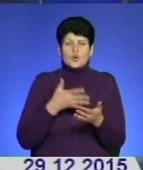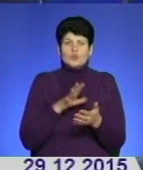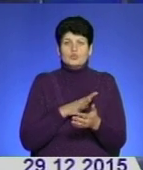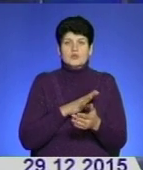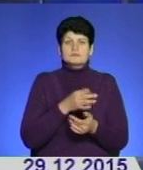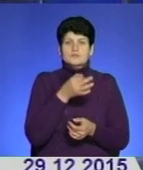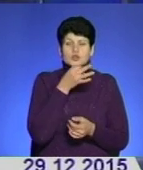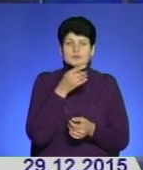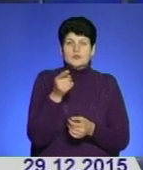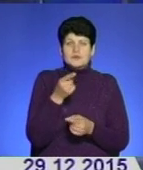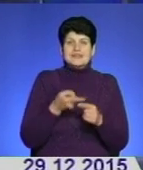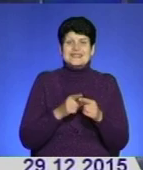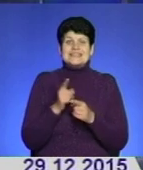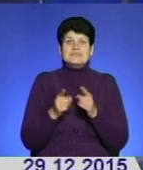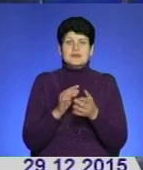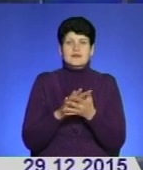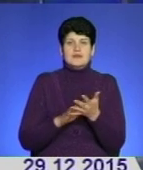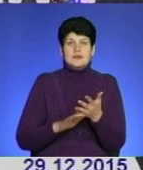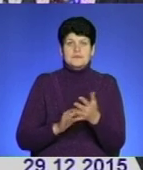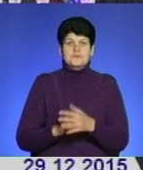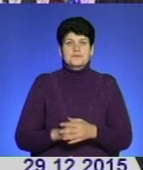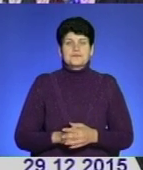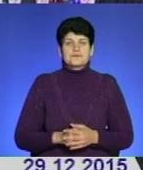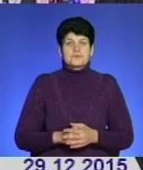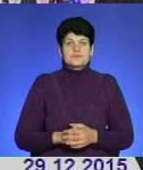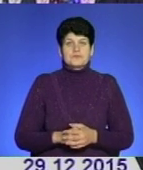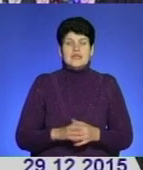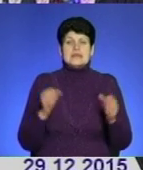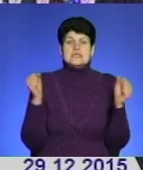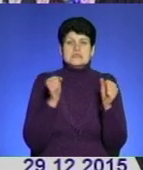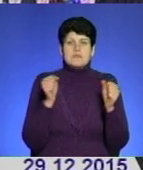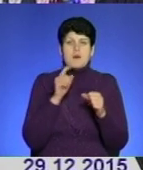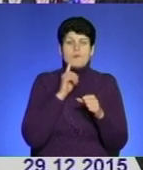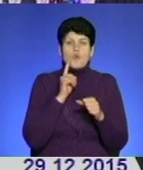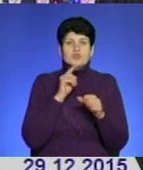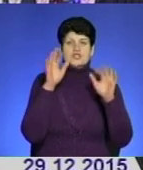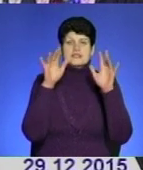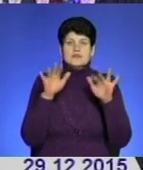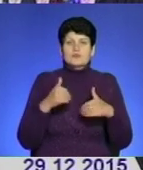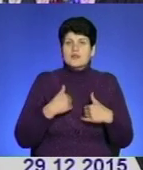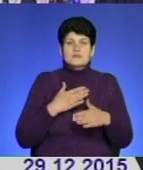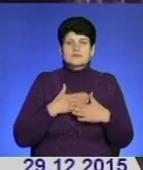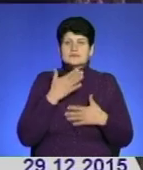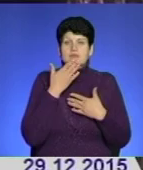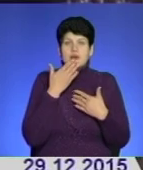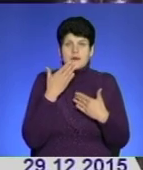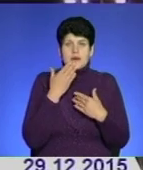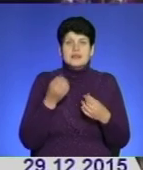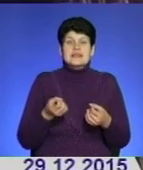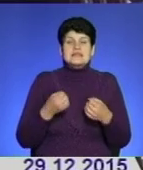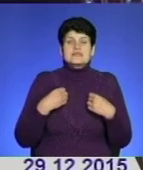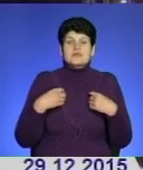вподоби тернополянам ці зміни – далі у сюжеті. Зима поки що снігом нас не радує, але святкового настрою таки